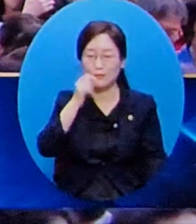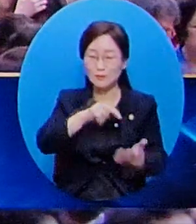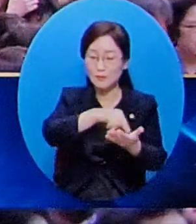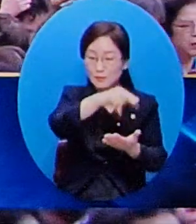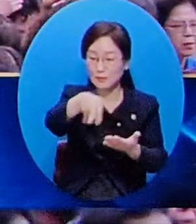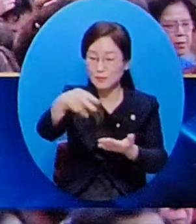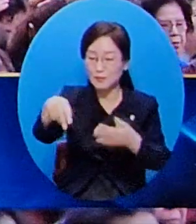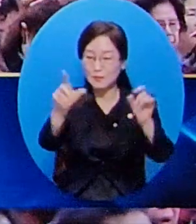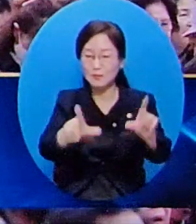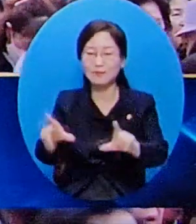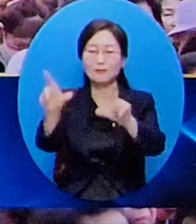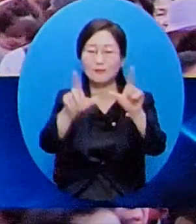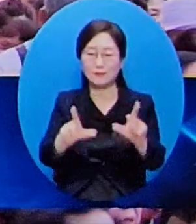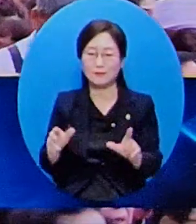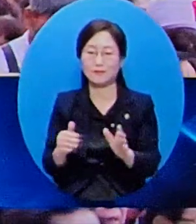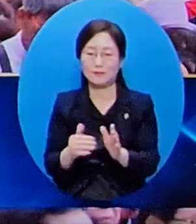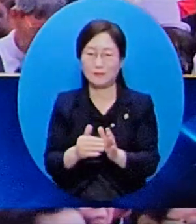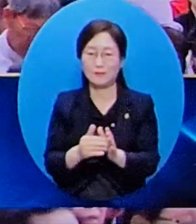방황하며 살았습니다.